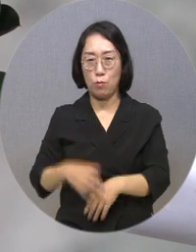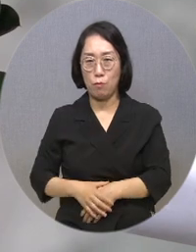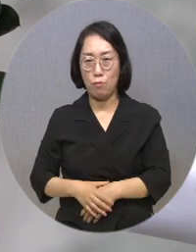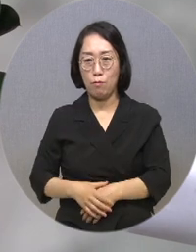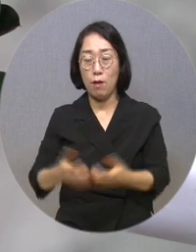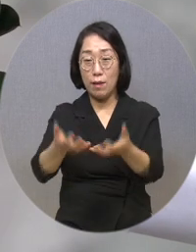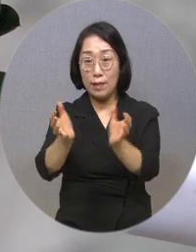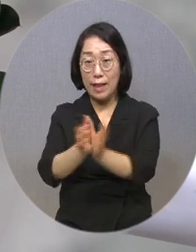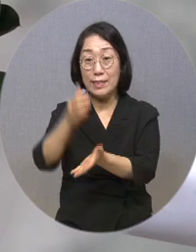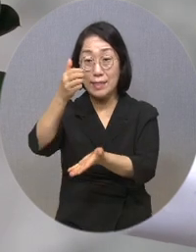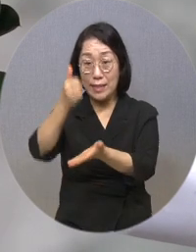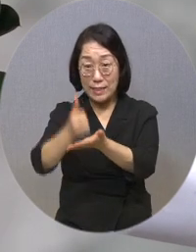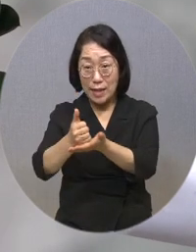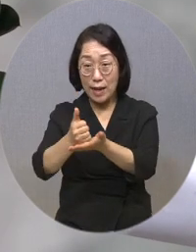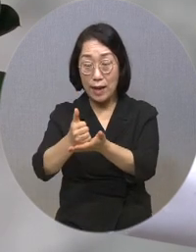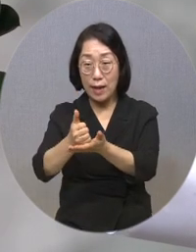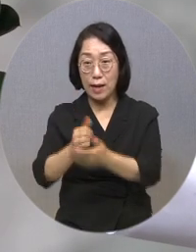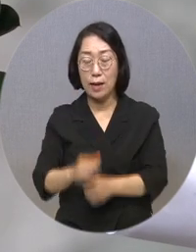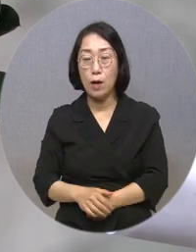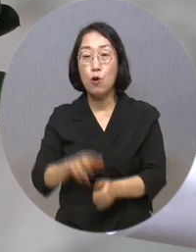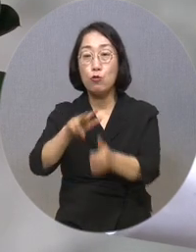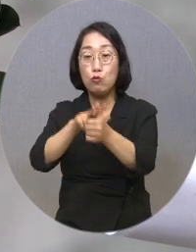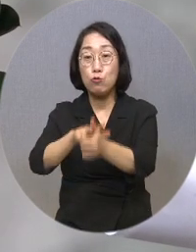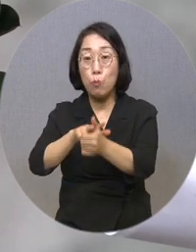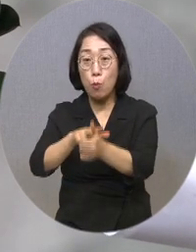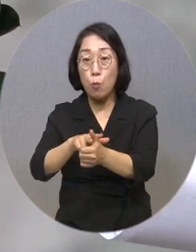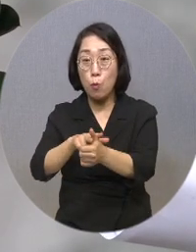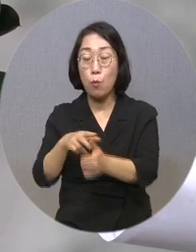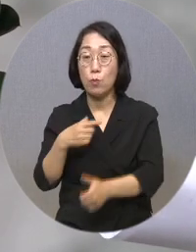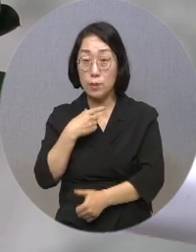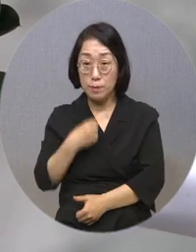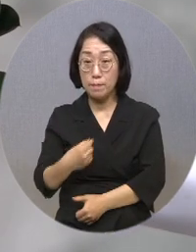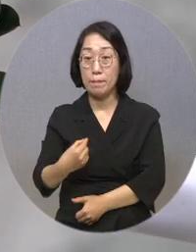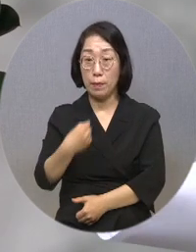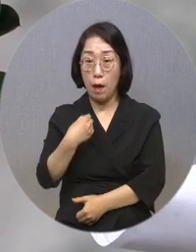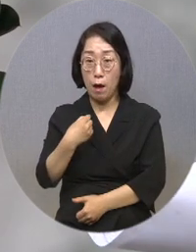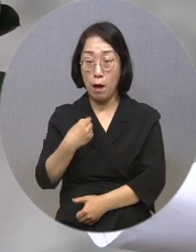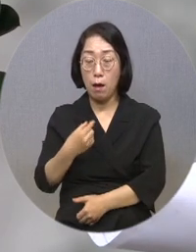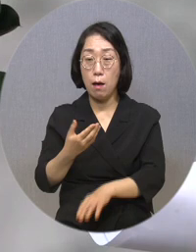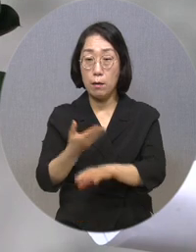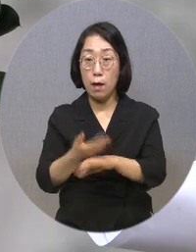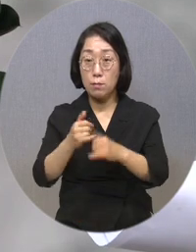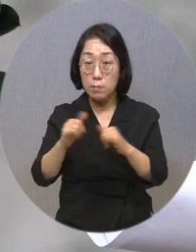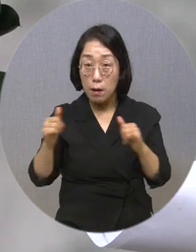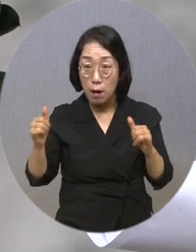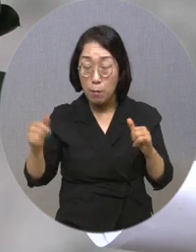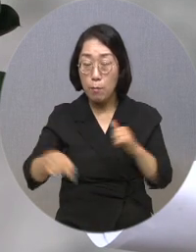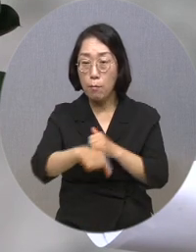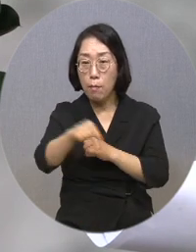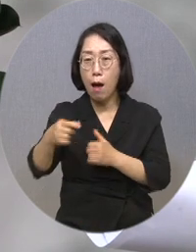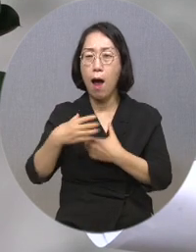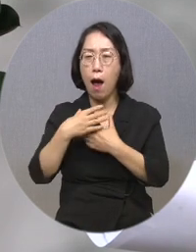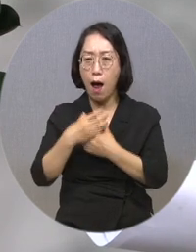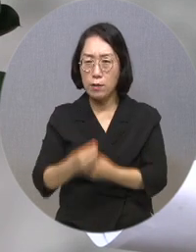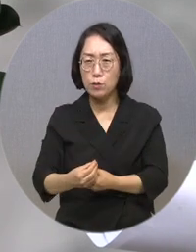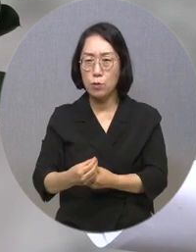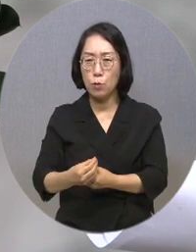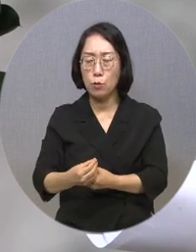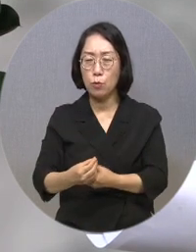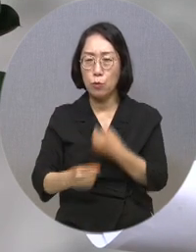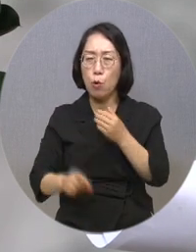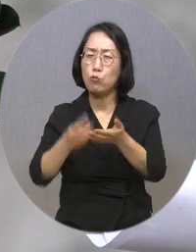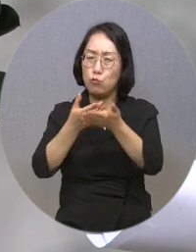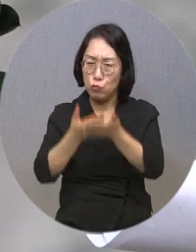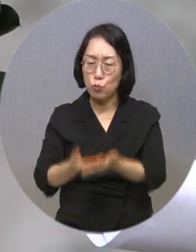준비하면서 결국 단체장을 생각하는 사람이 시민의 안전이 더 우선이다. 코로나가 발생하고